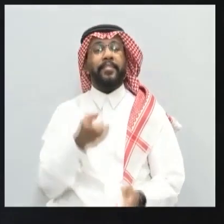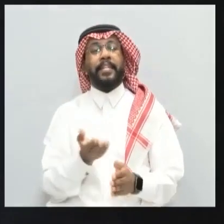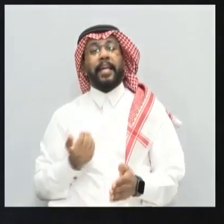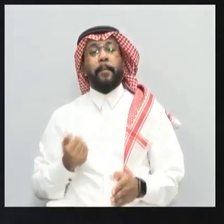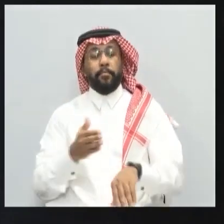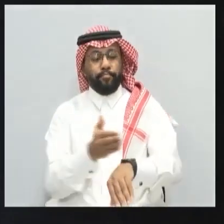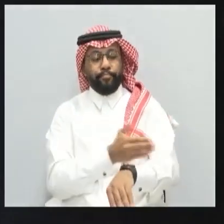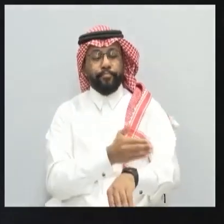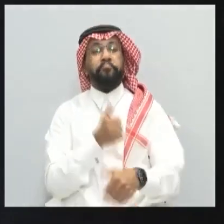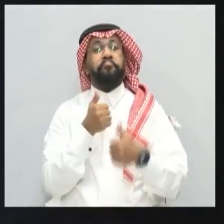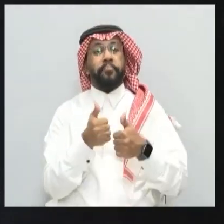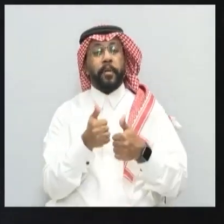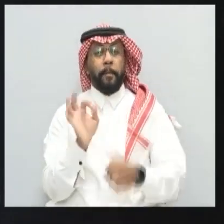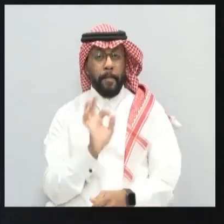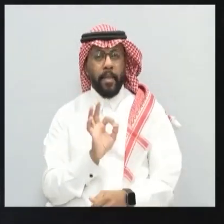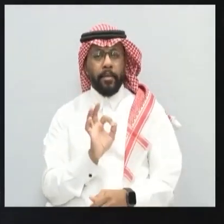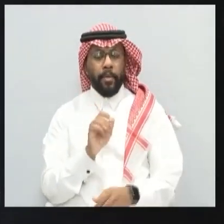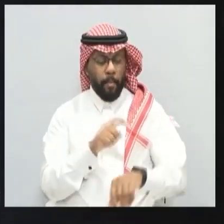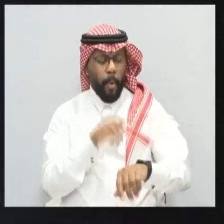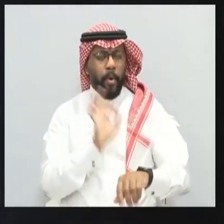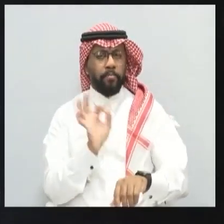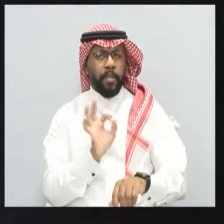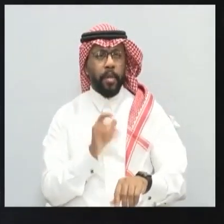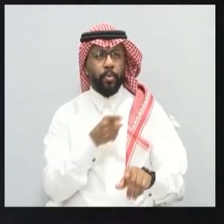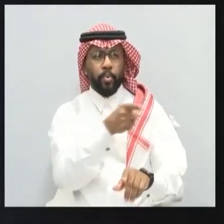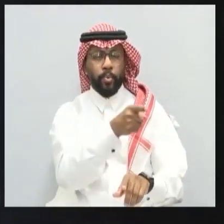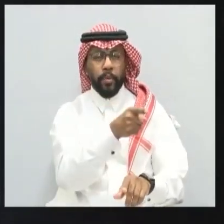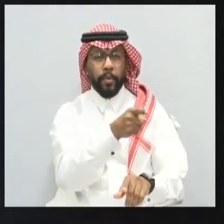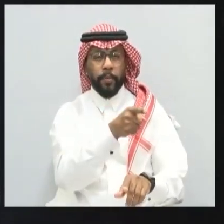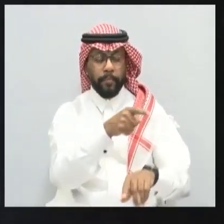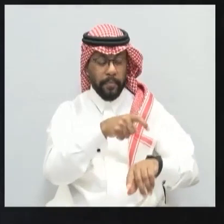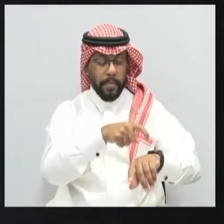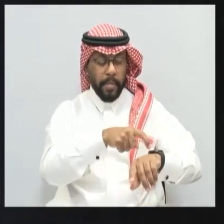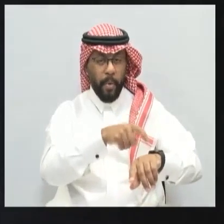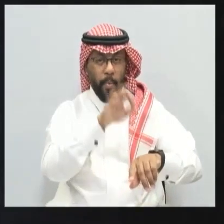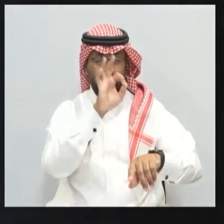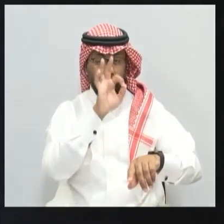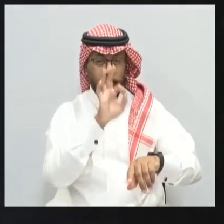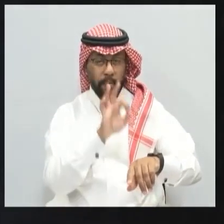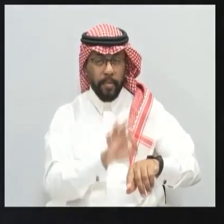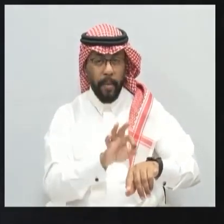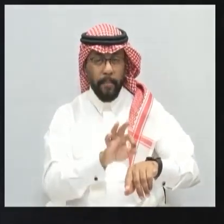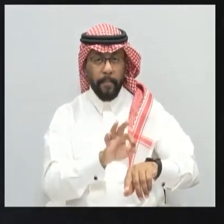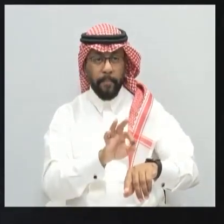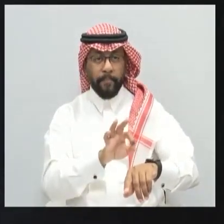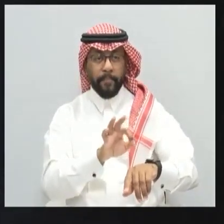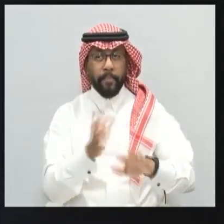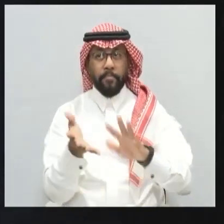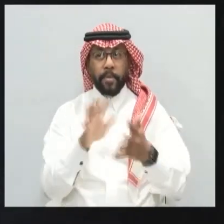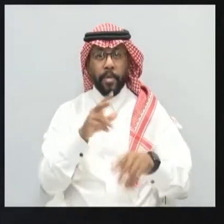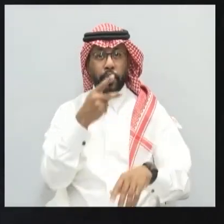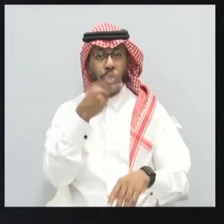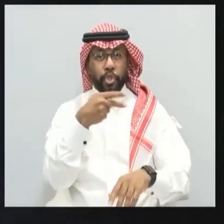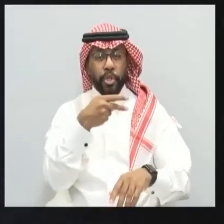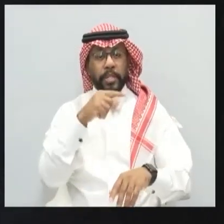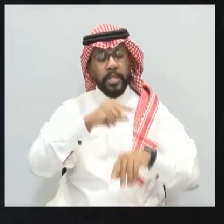قبل وقت كاف فمثلا ان كان موعد ذهابك لمقر العمل او لجهه التوظيف مثلا 20